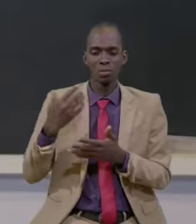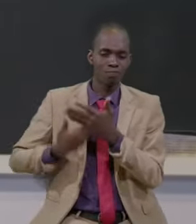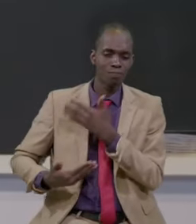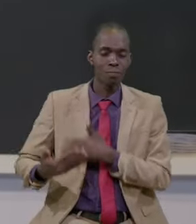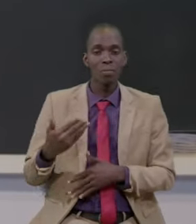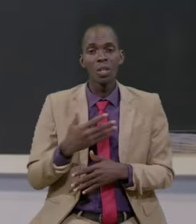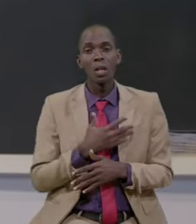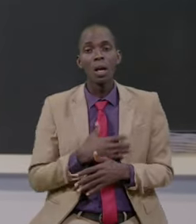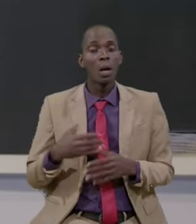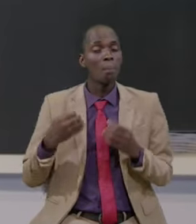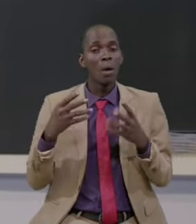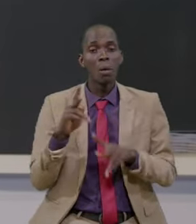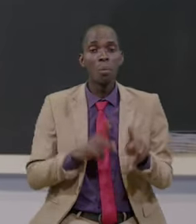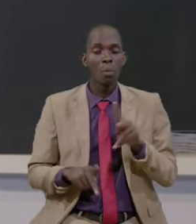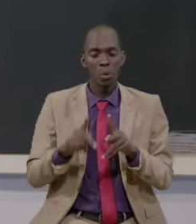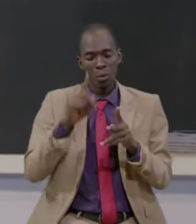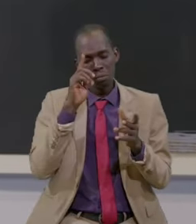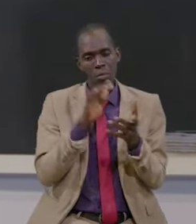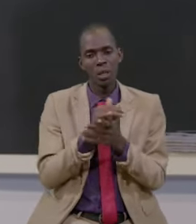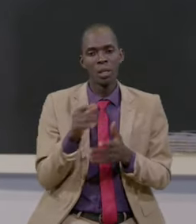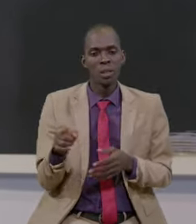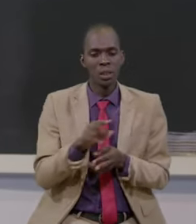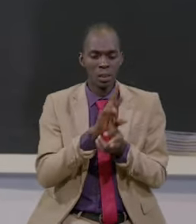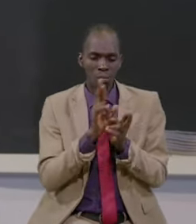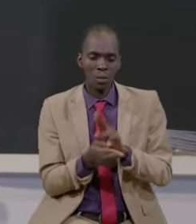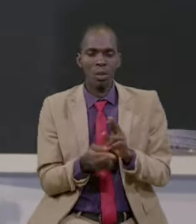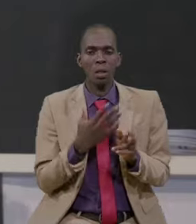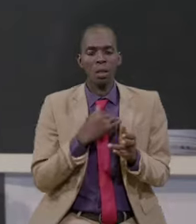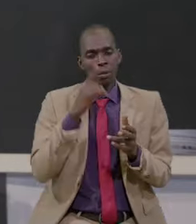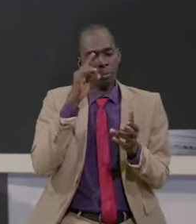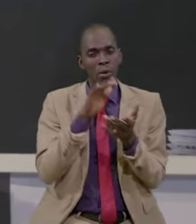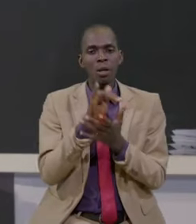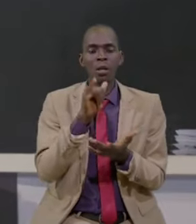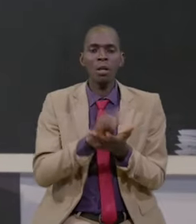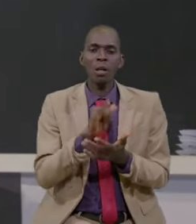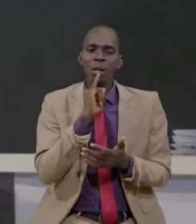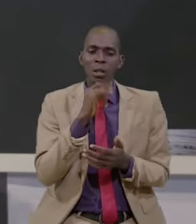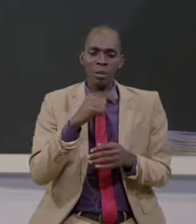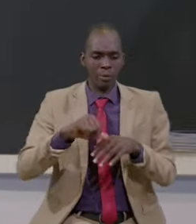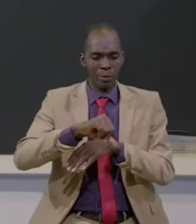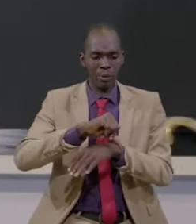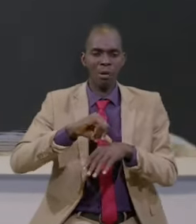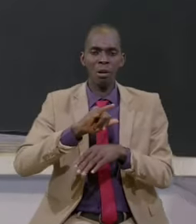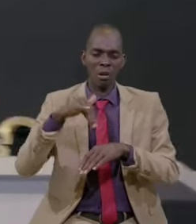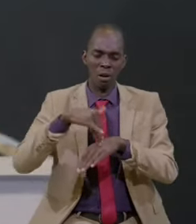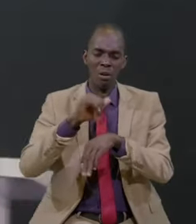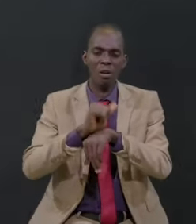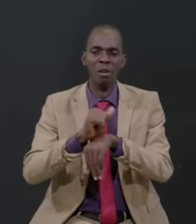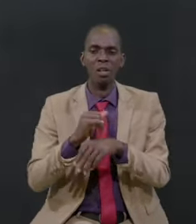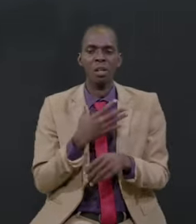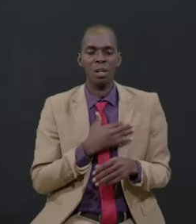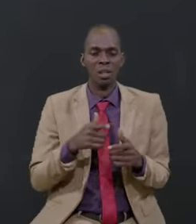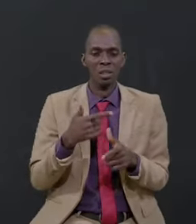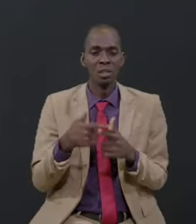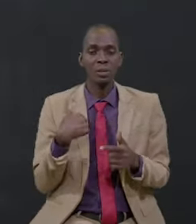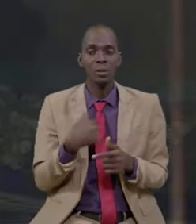ont cru. Ils se sont repentis. Ça, c'est l'onction à l'œuvre. Maintenant, on nous dit,